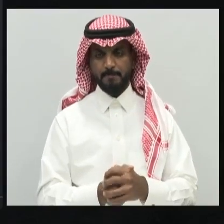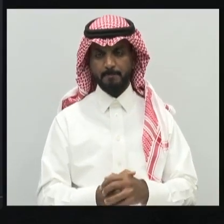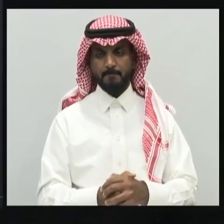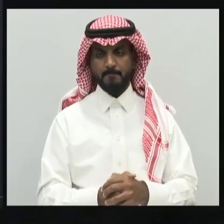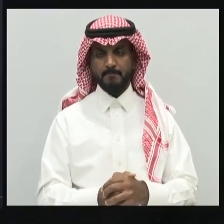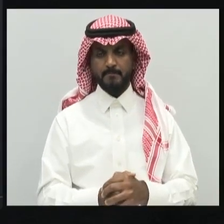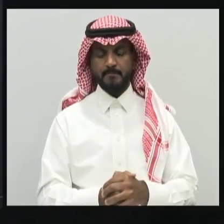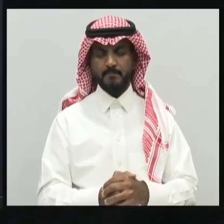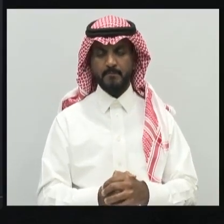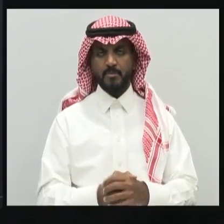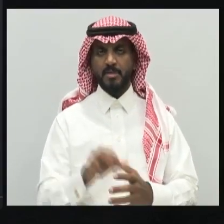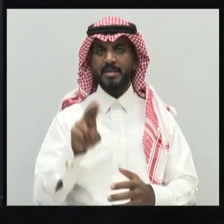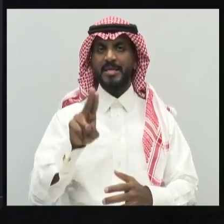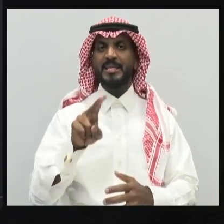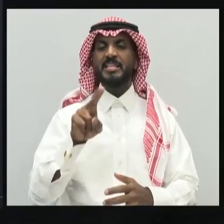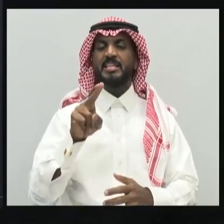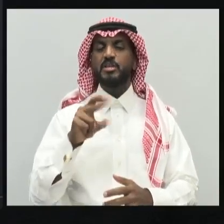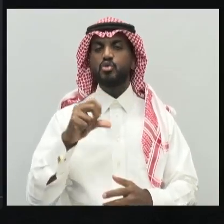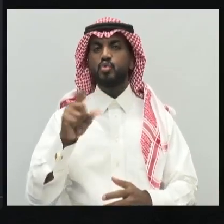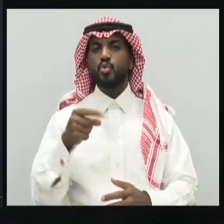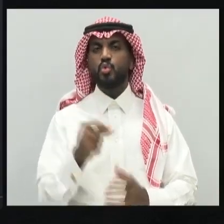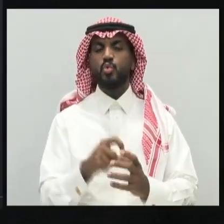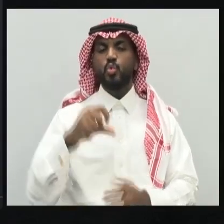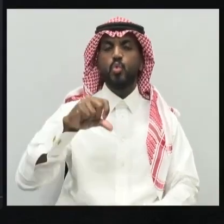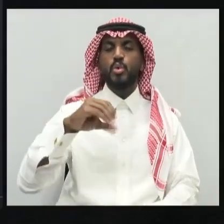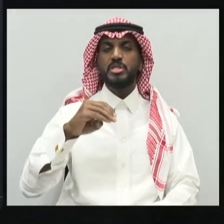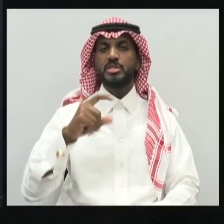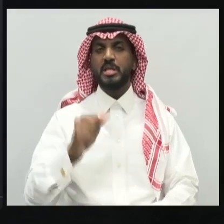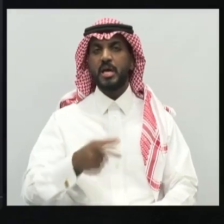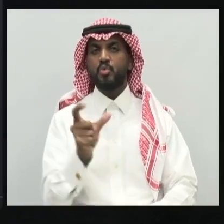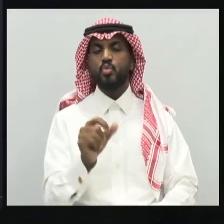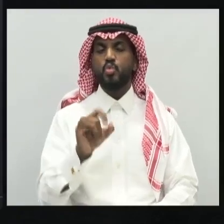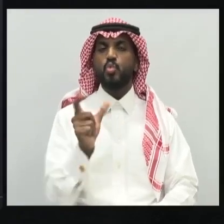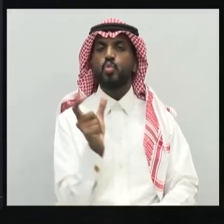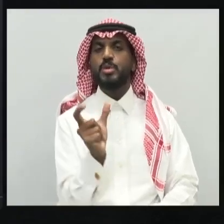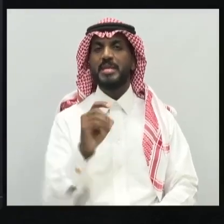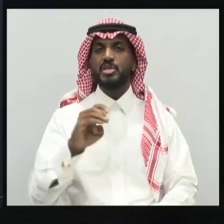احسنتم تزوروا وجدان نجران